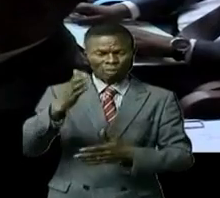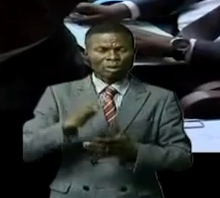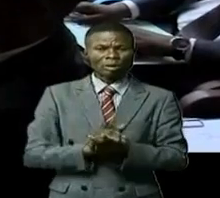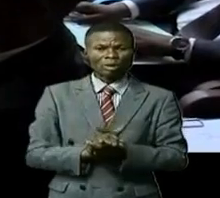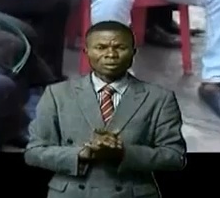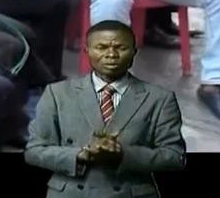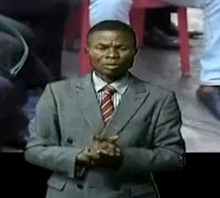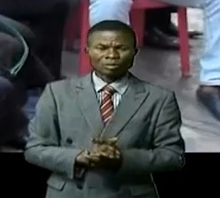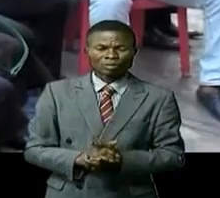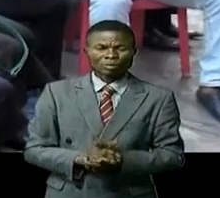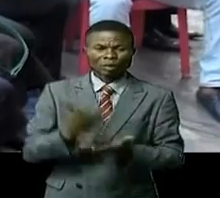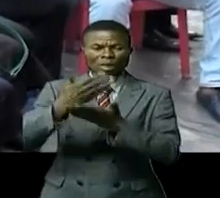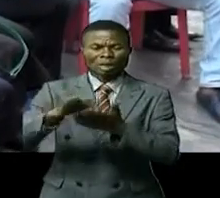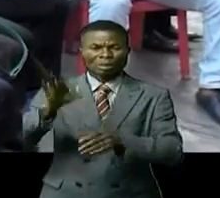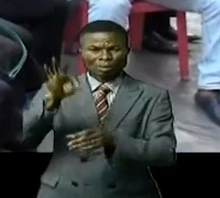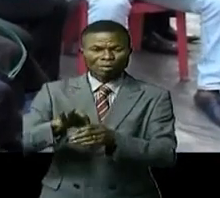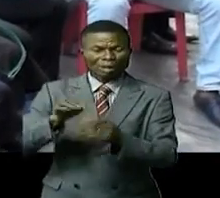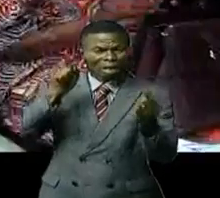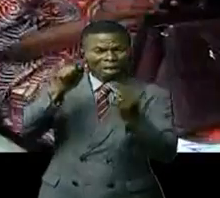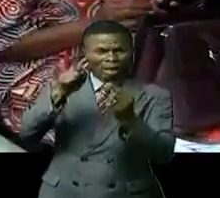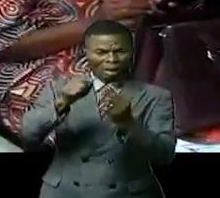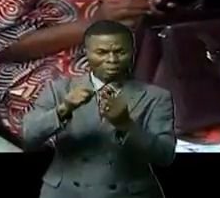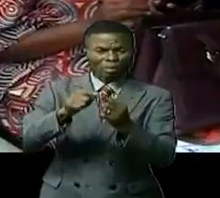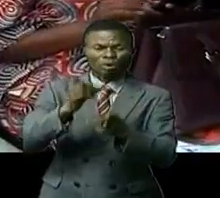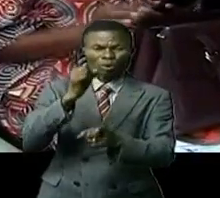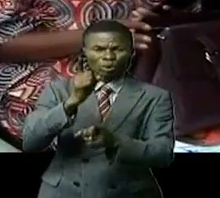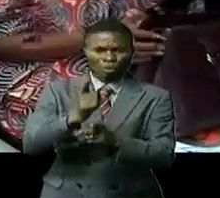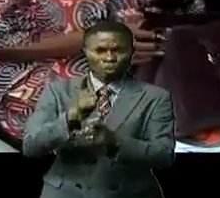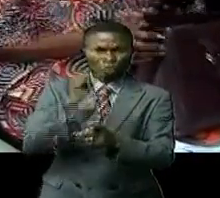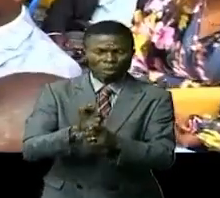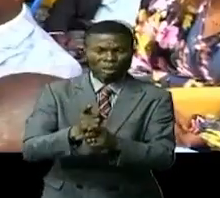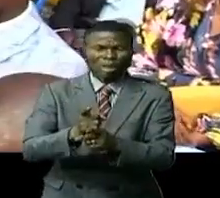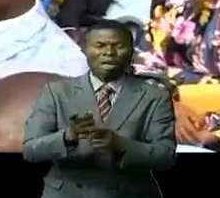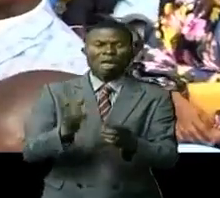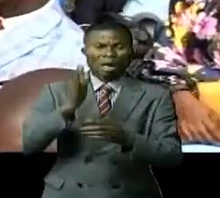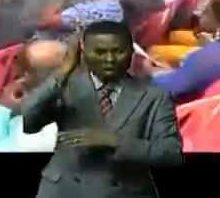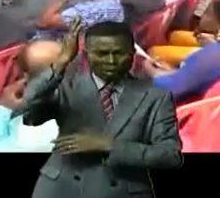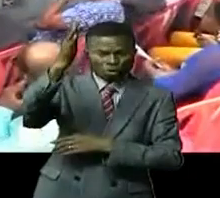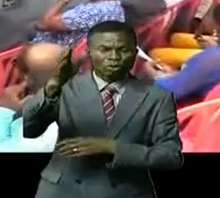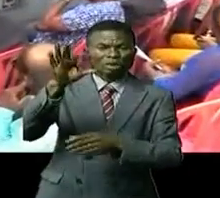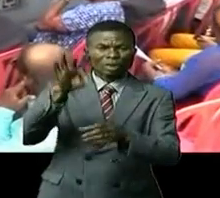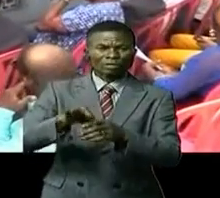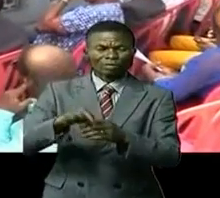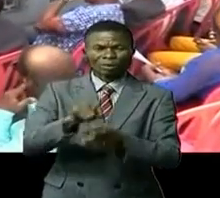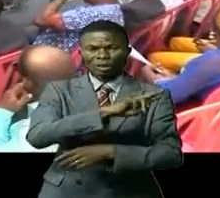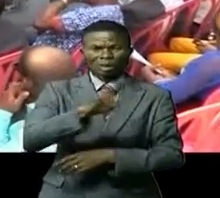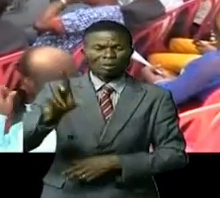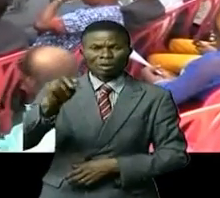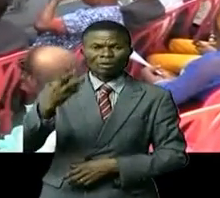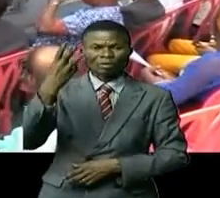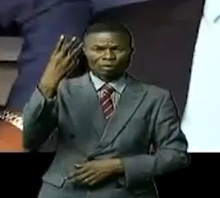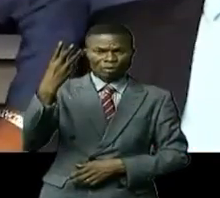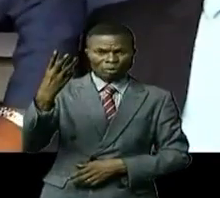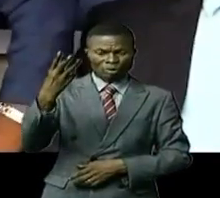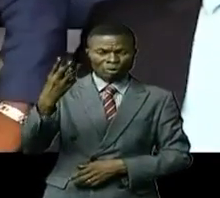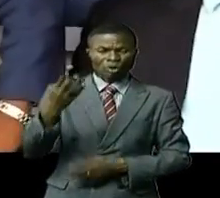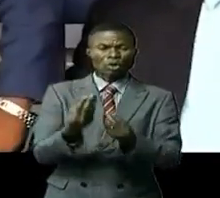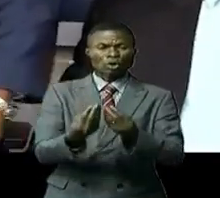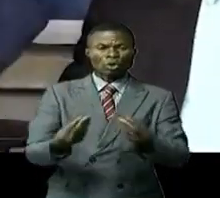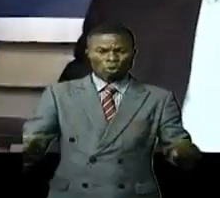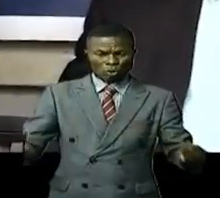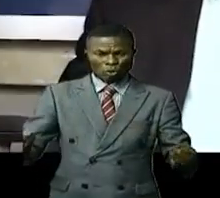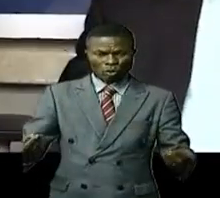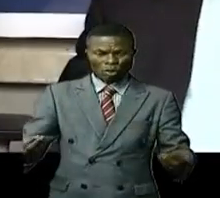message électoral, un objectif à atteindre lors des échéances de 2023. 30% des résultats sur